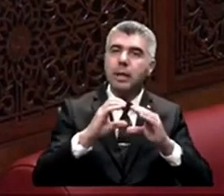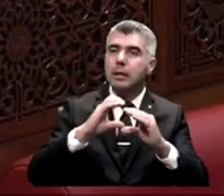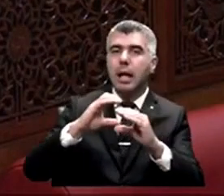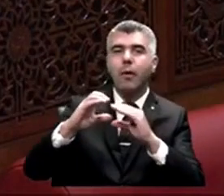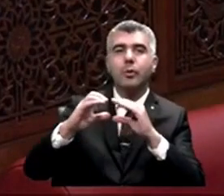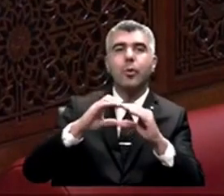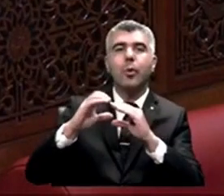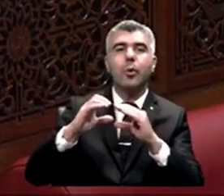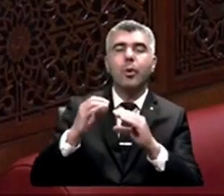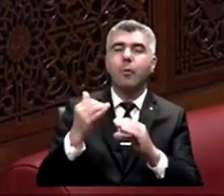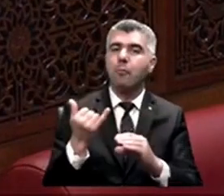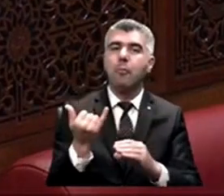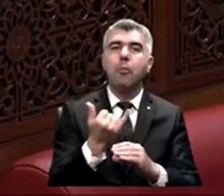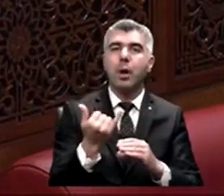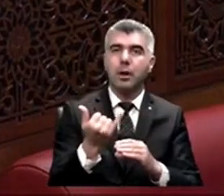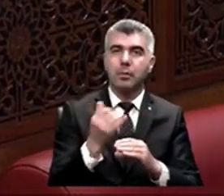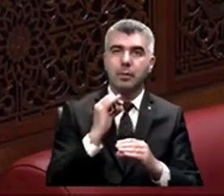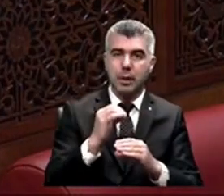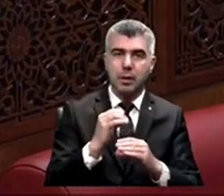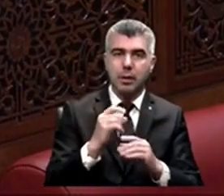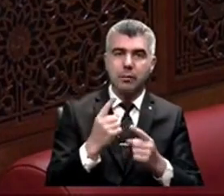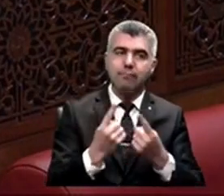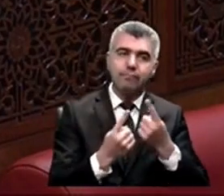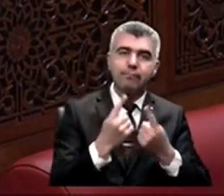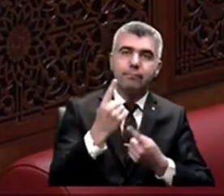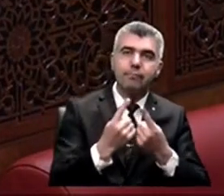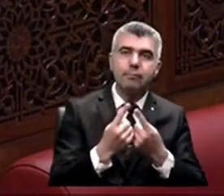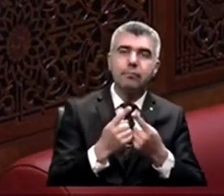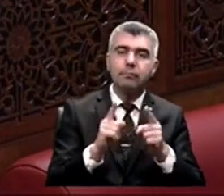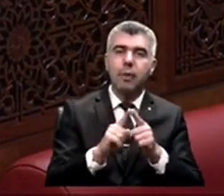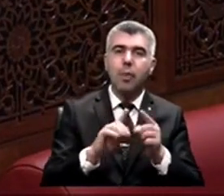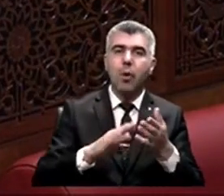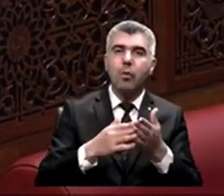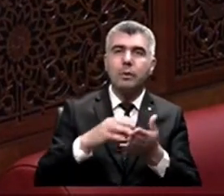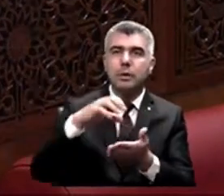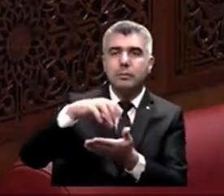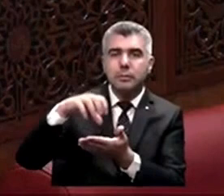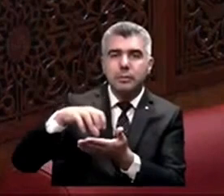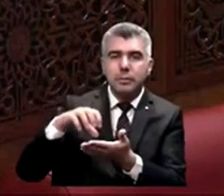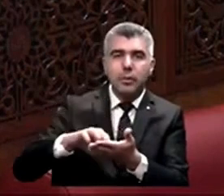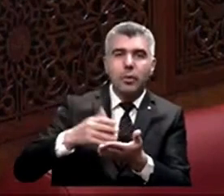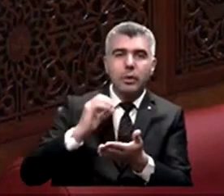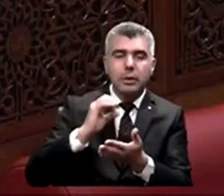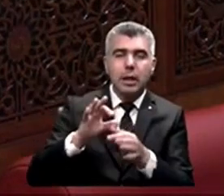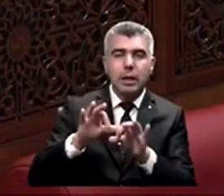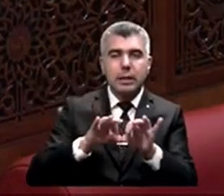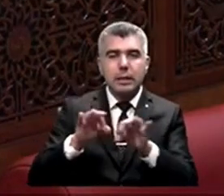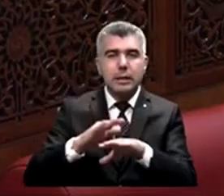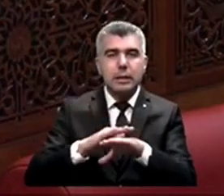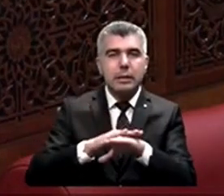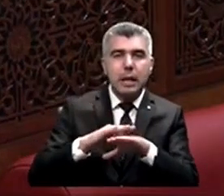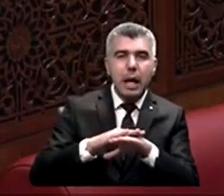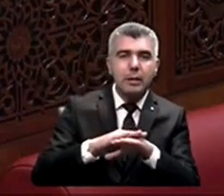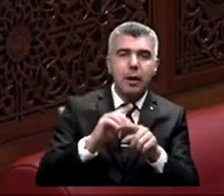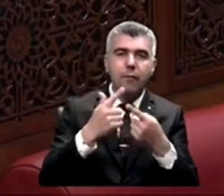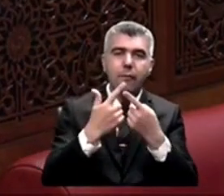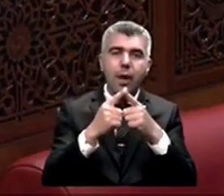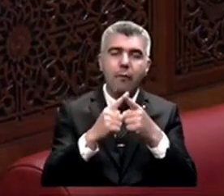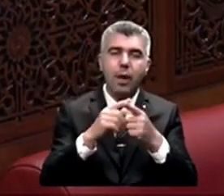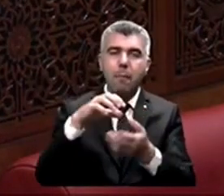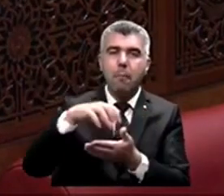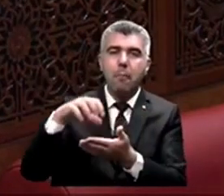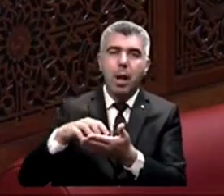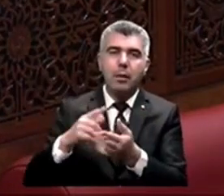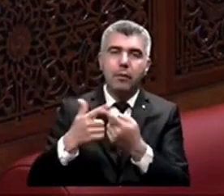الرقمي. الشيء الاخر يكون محدود جدا حسب ما يتبادر من سياسات مختلفه في بلدان